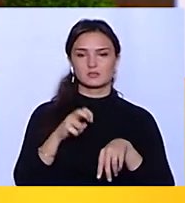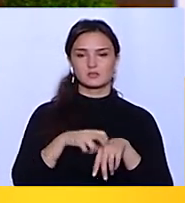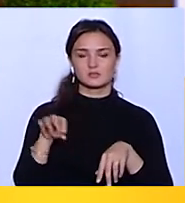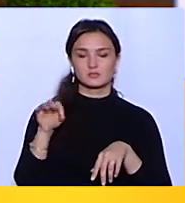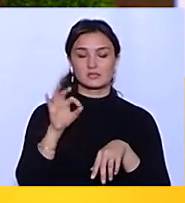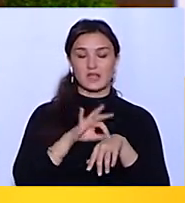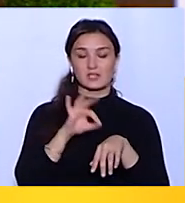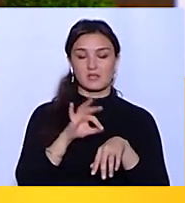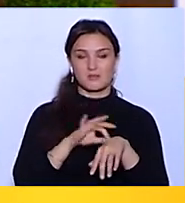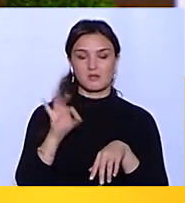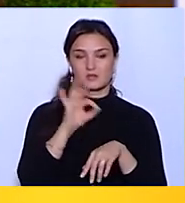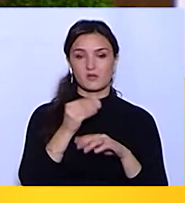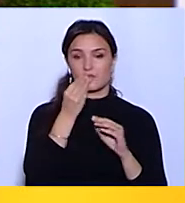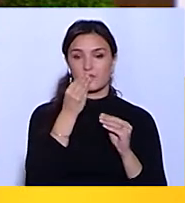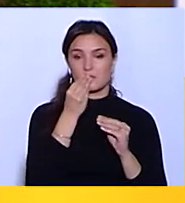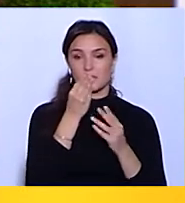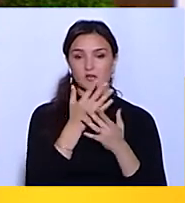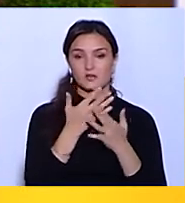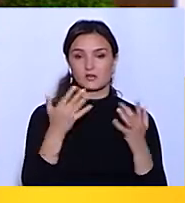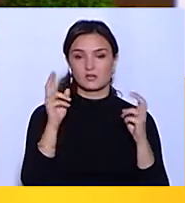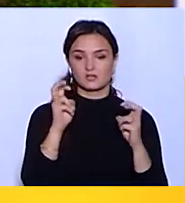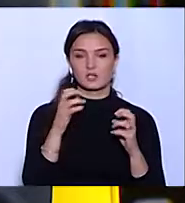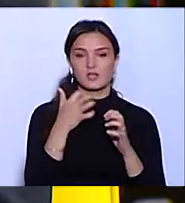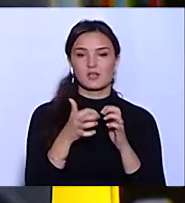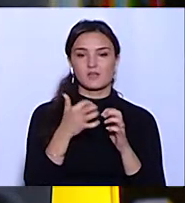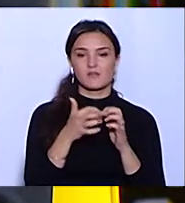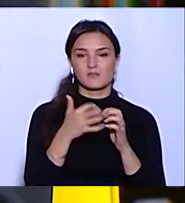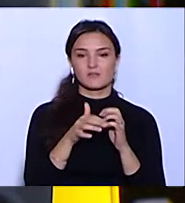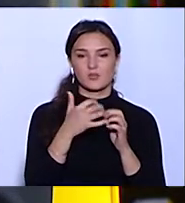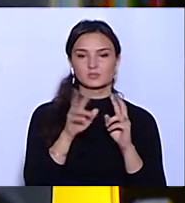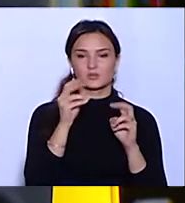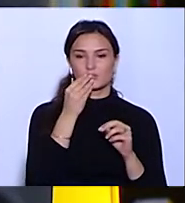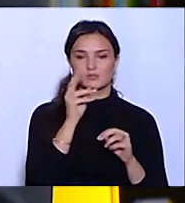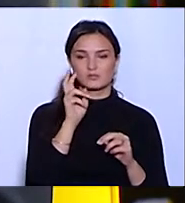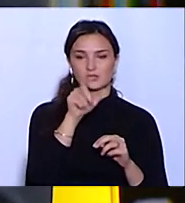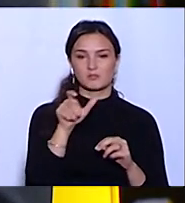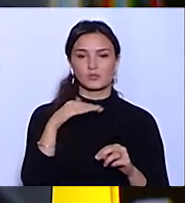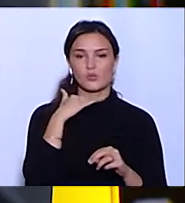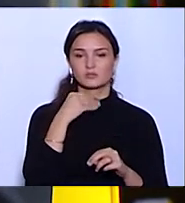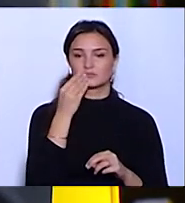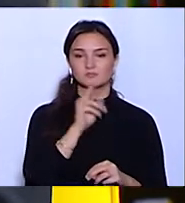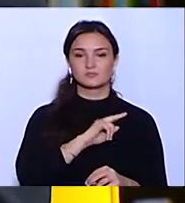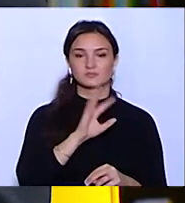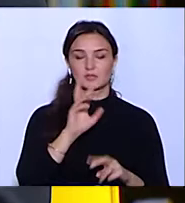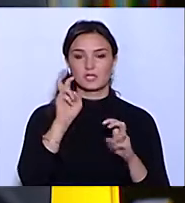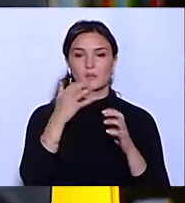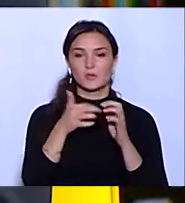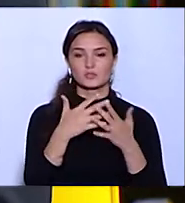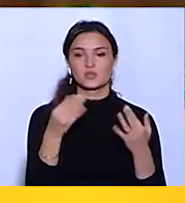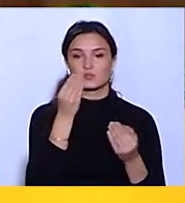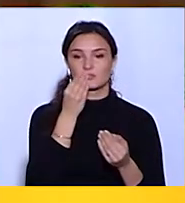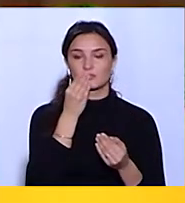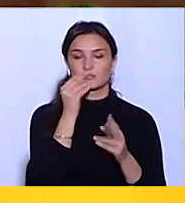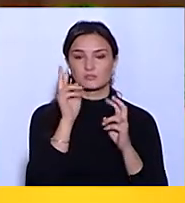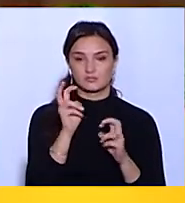პროფილაქტიკისთვისაც კვება მაქსიმალურად მიუახლოვეს ვეგეტარიანული კვების მოდელს. მაგრამ მე იმ მაყურებელთა საყურადღებოდ მინდა გითხრათ, თქვა,